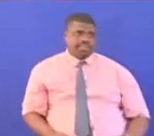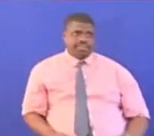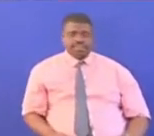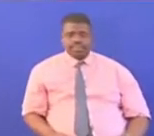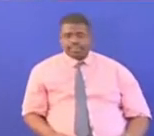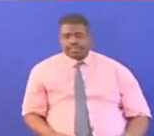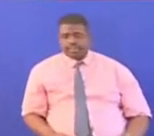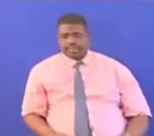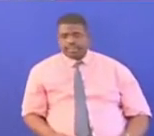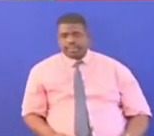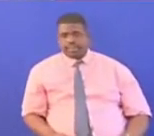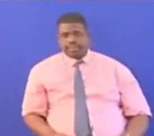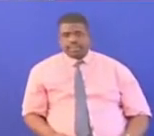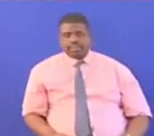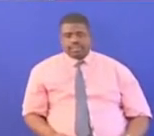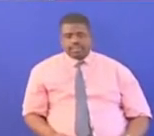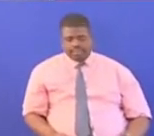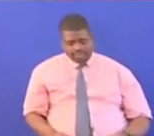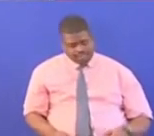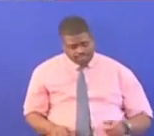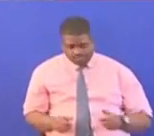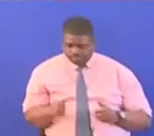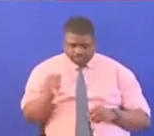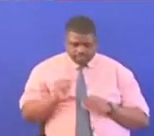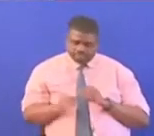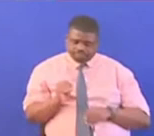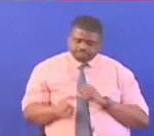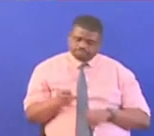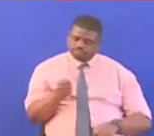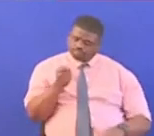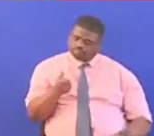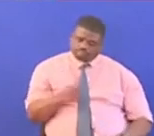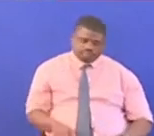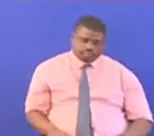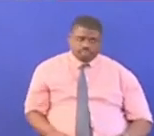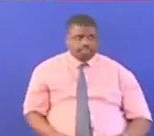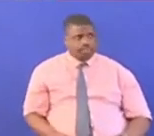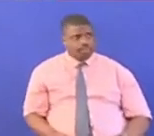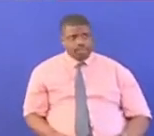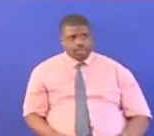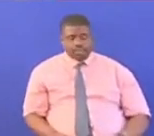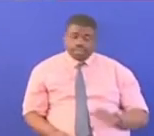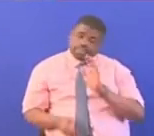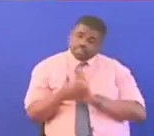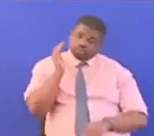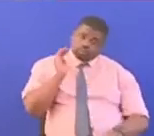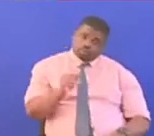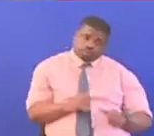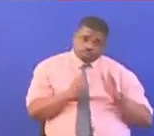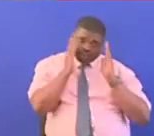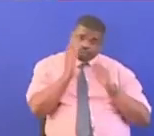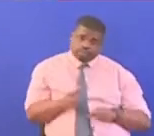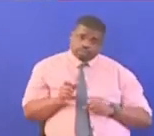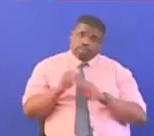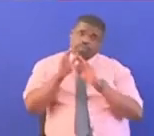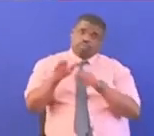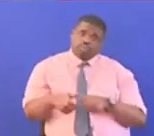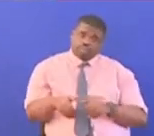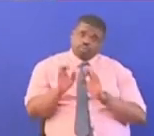Spika, nimesimama niongeze mchango kidogo. Na nianze kwa kuwaambia waheshimiwa wa bunge na bunge lako